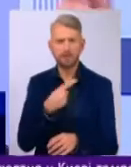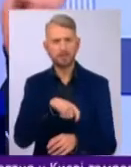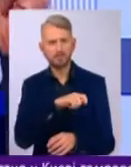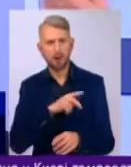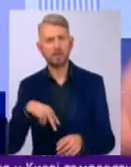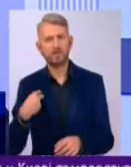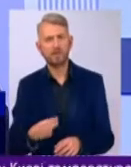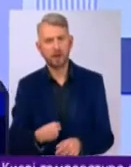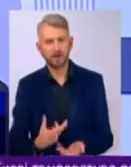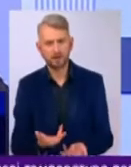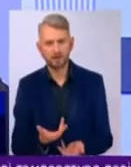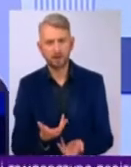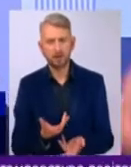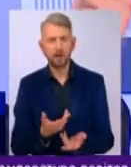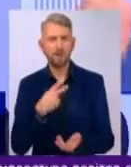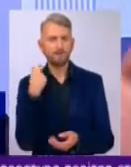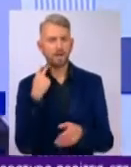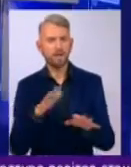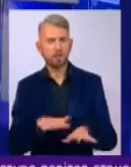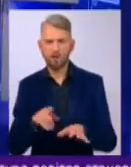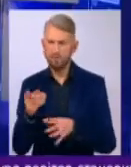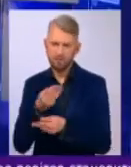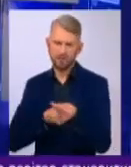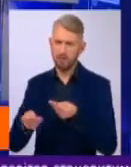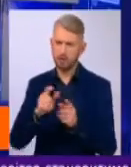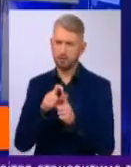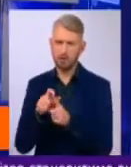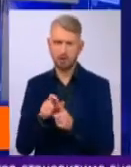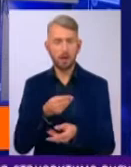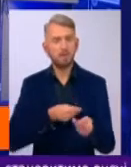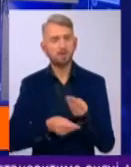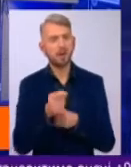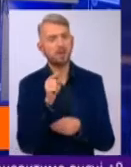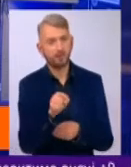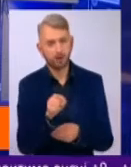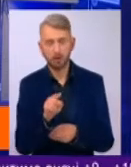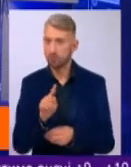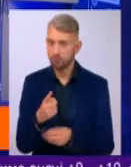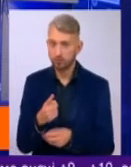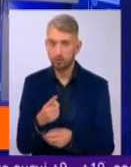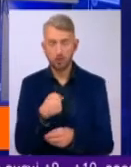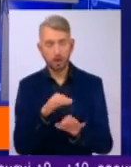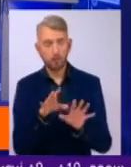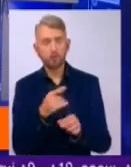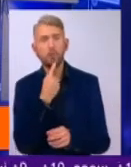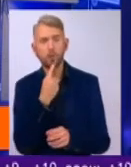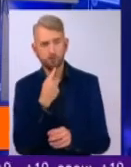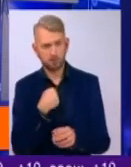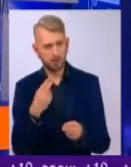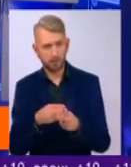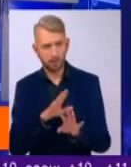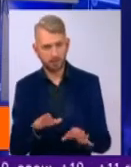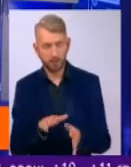Франції, Великій Британії, Німеччині. Підміняйте поняття ви. Чому? Бо я зараз поясню, тільки спробуйте мене не